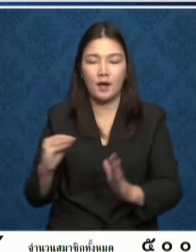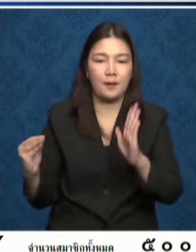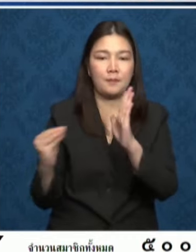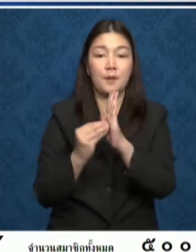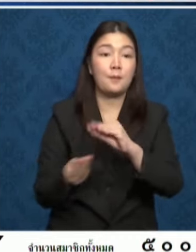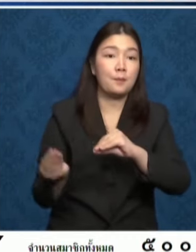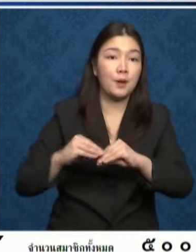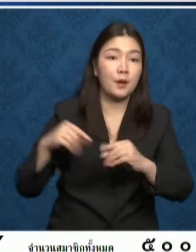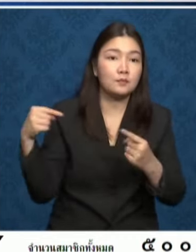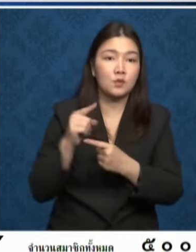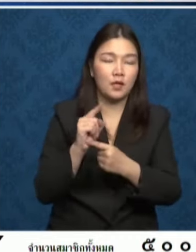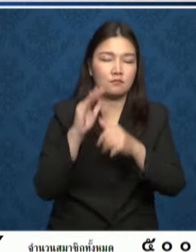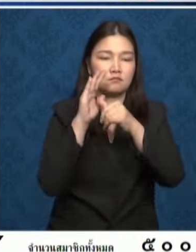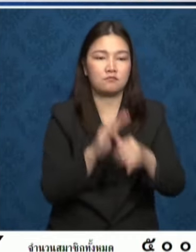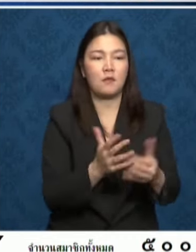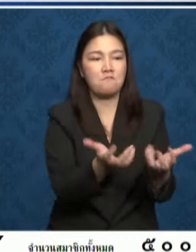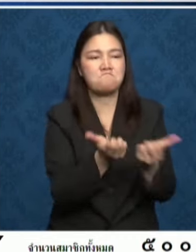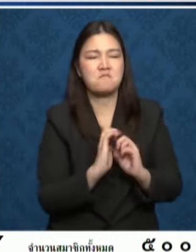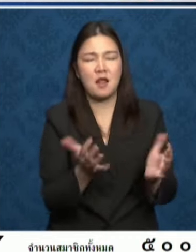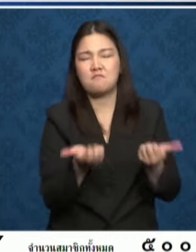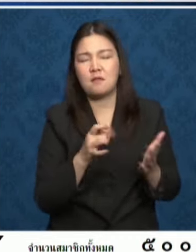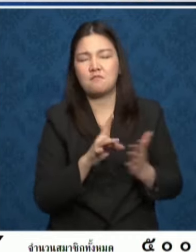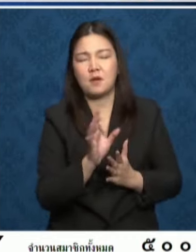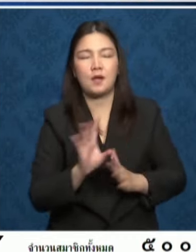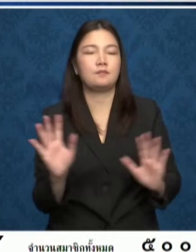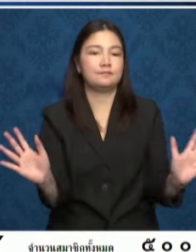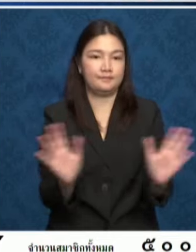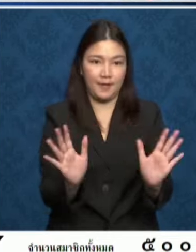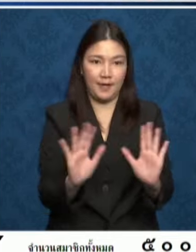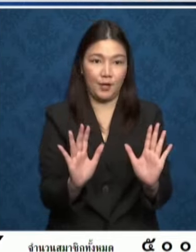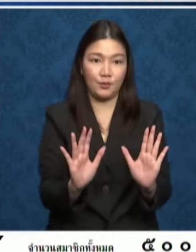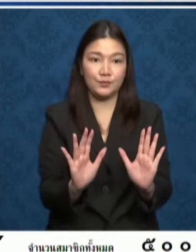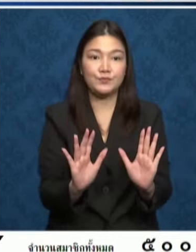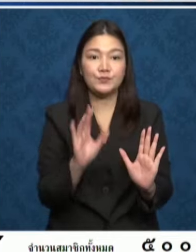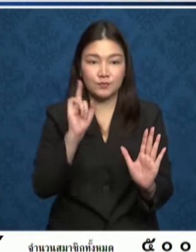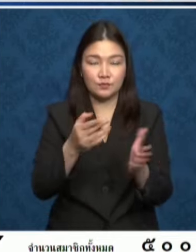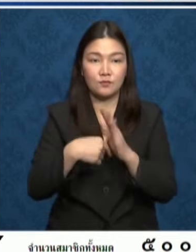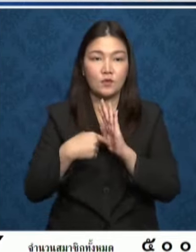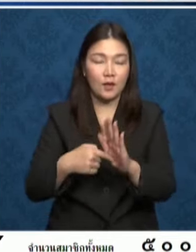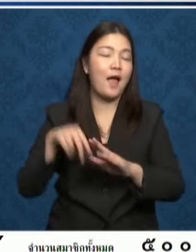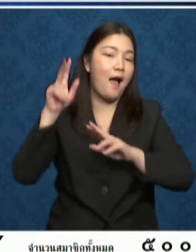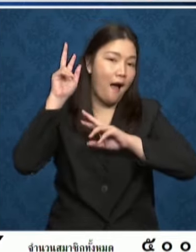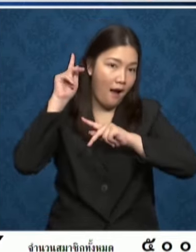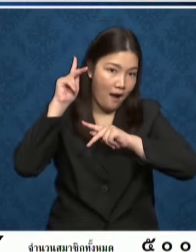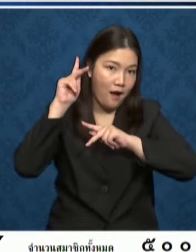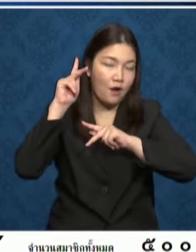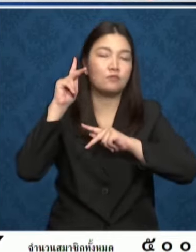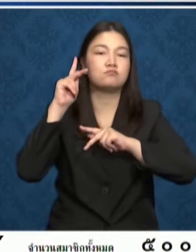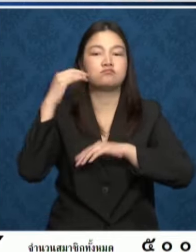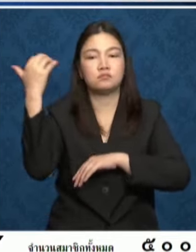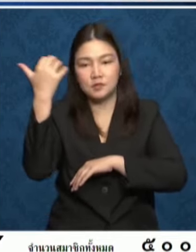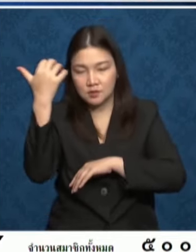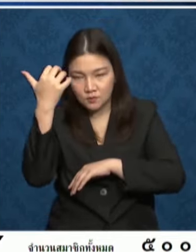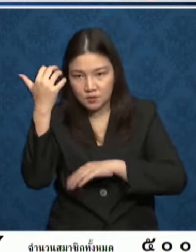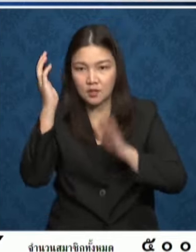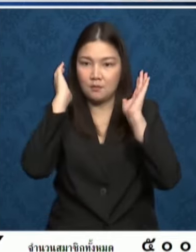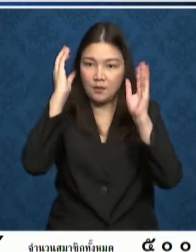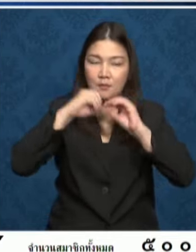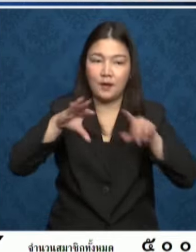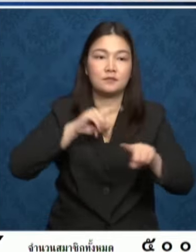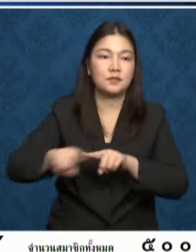ห้ามเลือกปฏิบัติหรือการสร้างความเกลียดชังโดยเฉพาะสื่อกับปฏิบัติการของหน่วยงาน